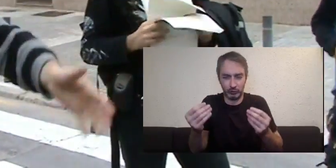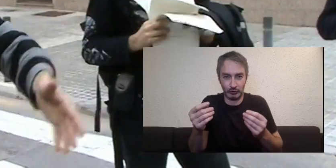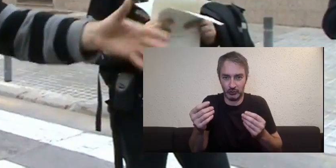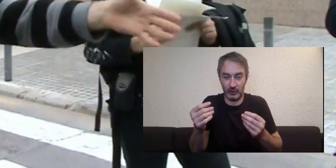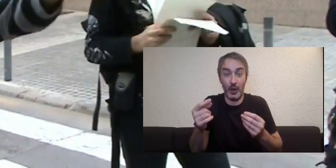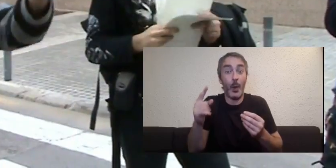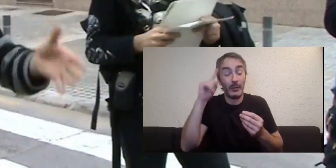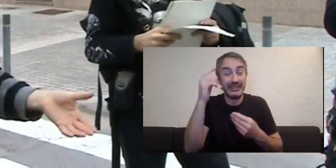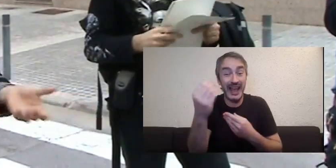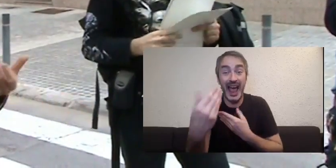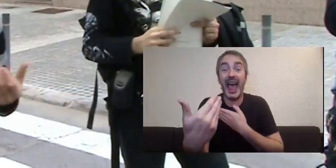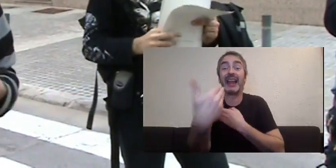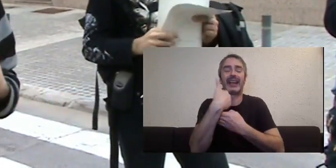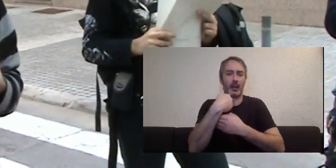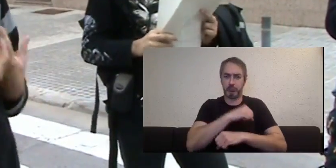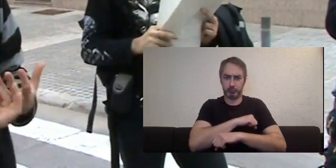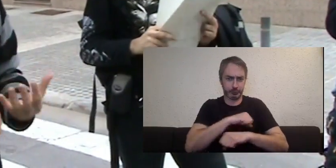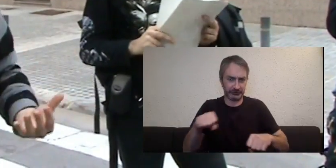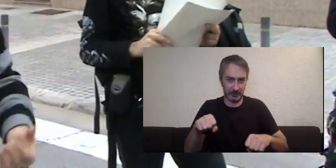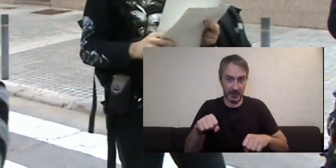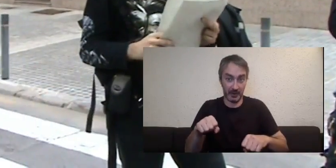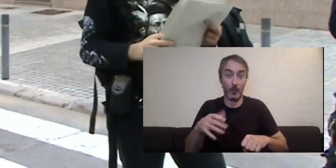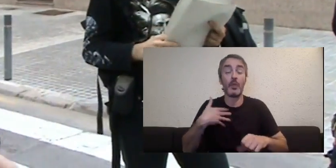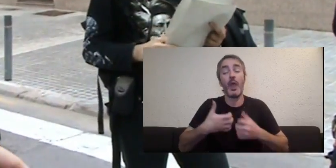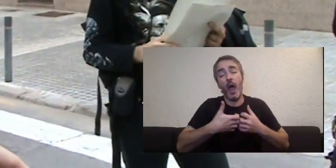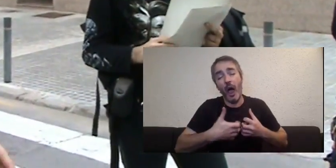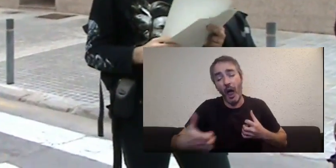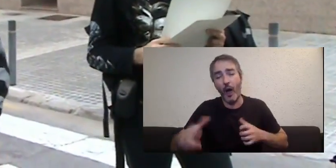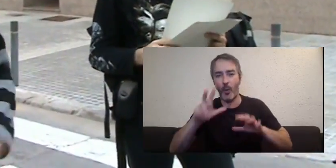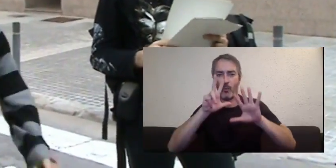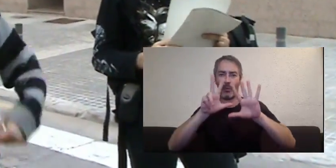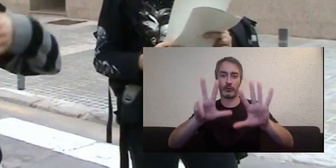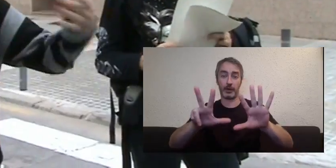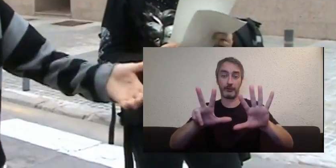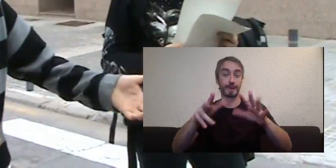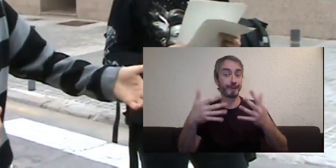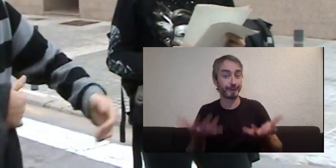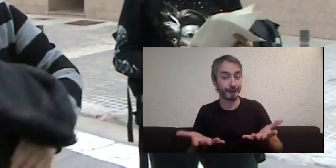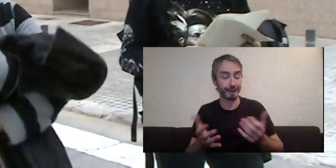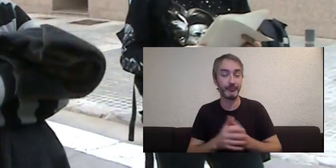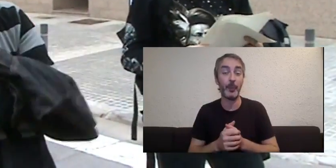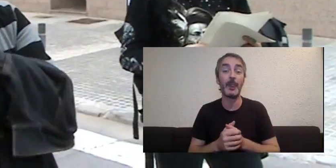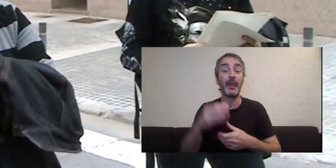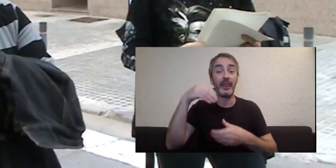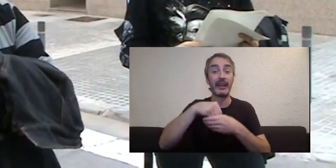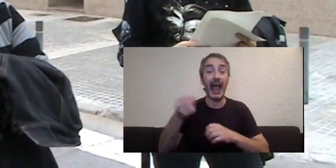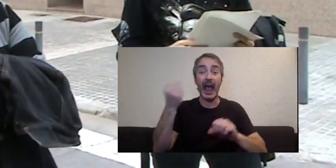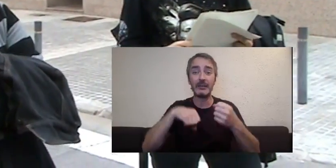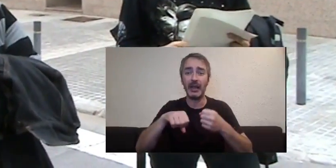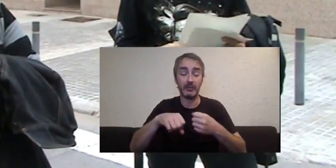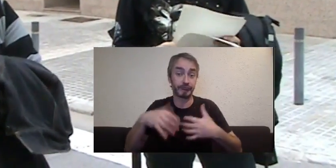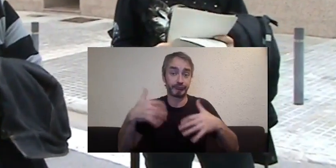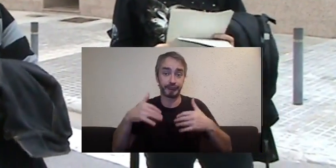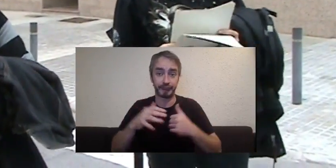gent, centenars de persones aquí, i la policia és que físicament tampoc podia entrar, llavors. Això va fer que durés, doncs, 8 anys. I no